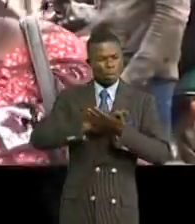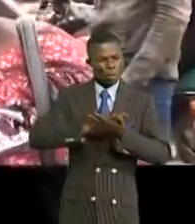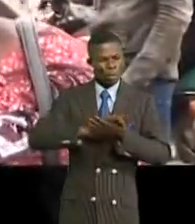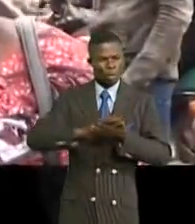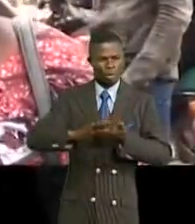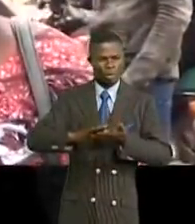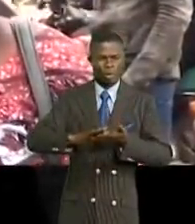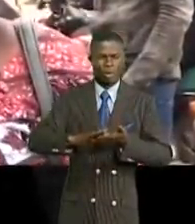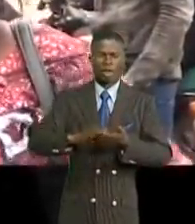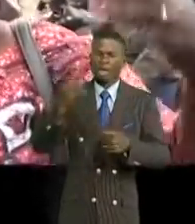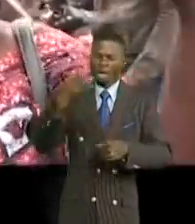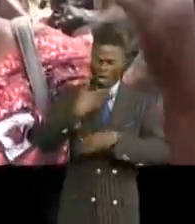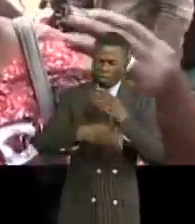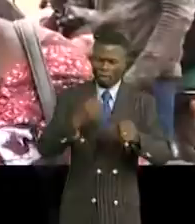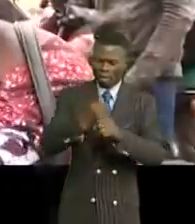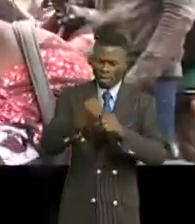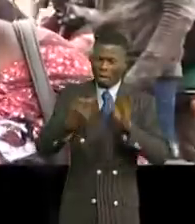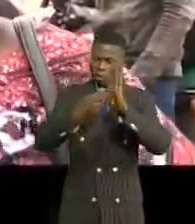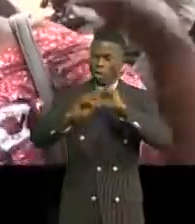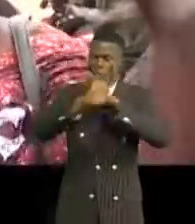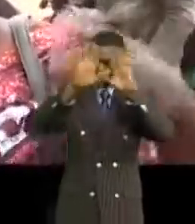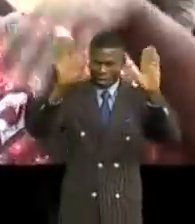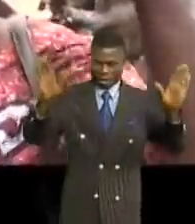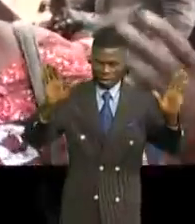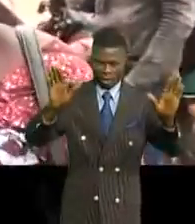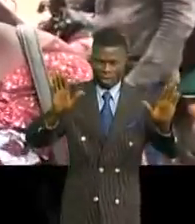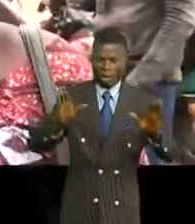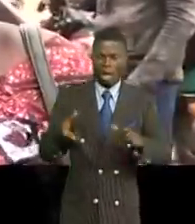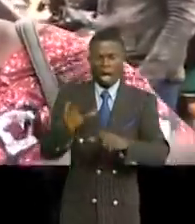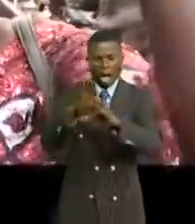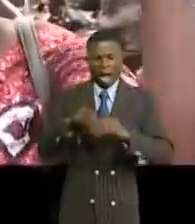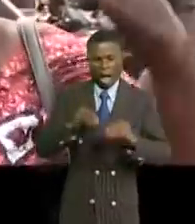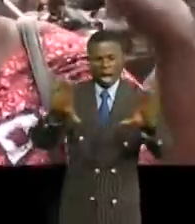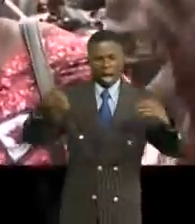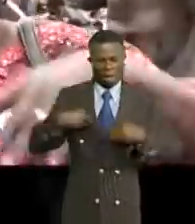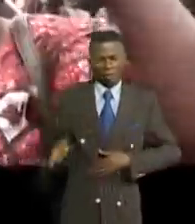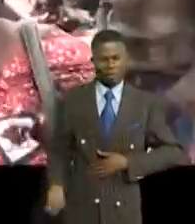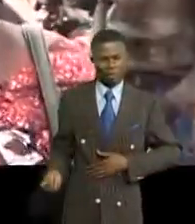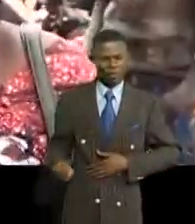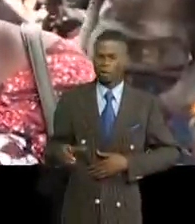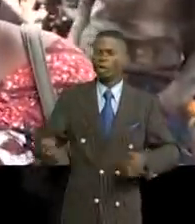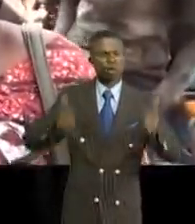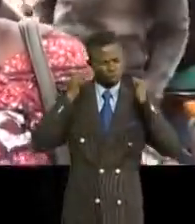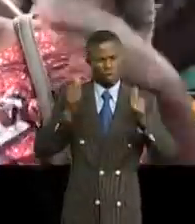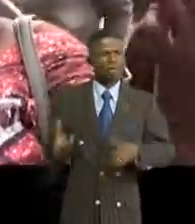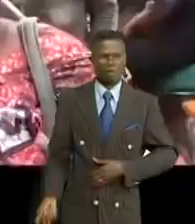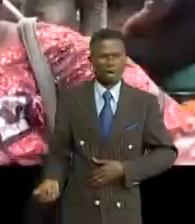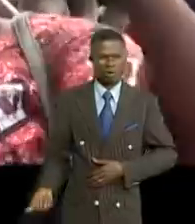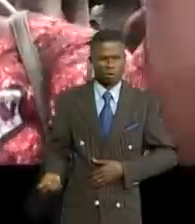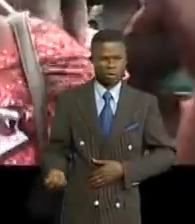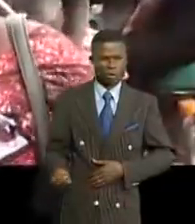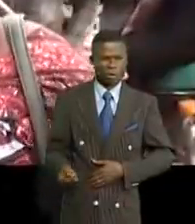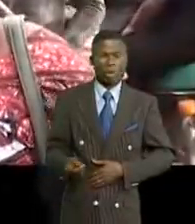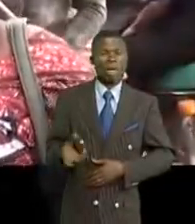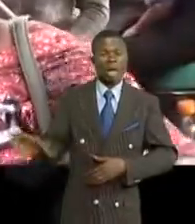pour gaza la maca mais comme on en a encore appelé était d'accord l'appui à la folie bon sens qui va